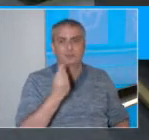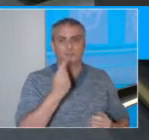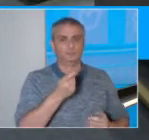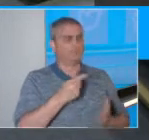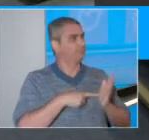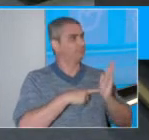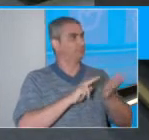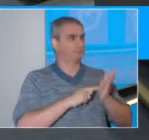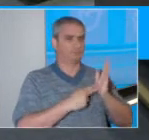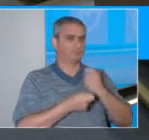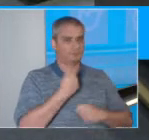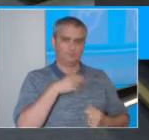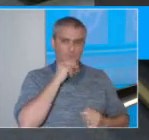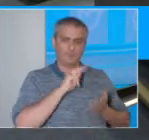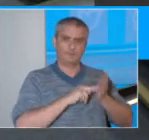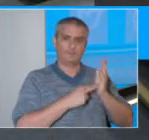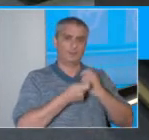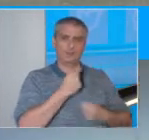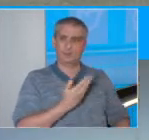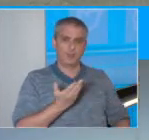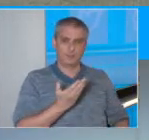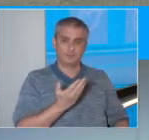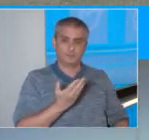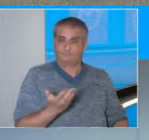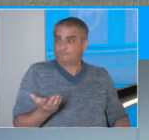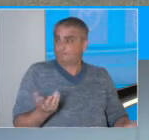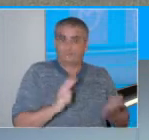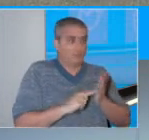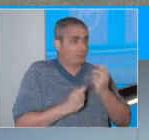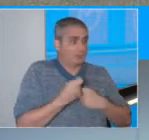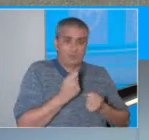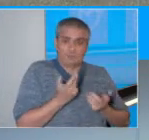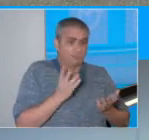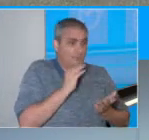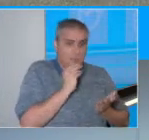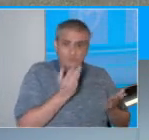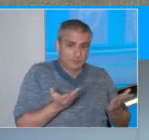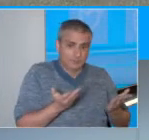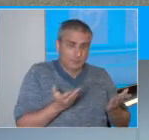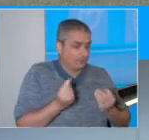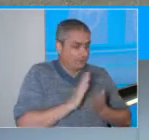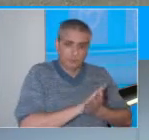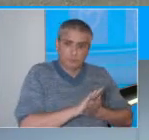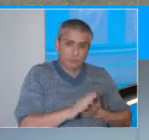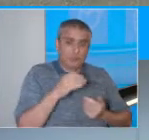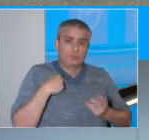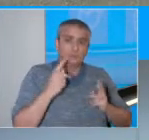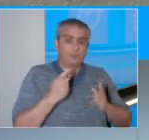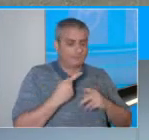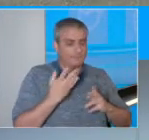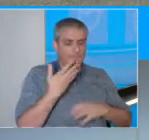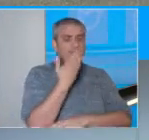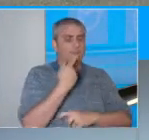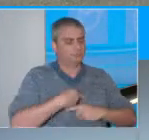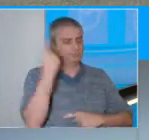שמדינת ישראל צריכה. אז הוא מציג תוכנית כלכלית, בוא נדבר על התוכנית הכלכלית. תראה, התוכנית הכלכלית היא מדברת על, על דבר פשוט, אנחנו צריכים להזניק את